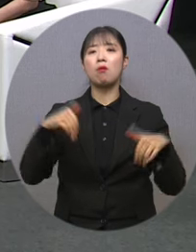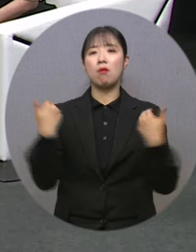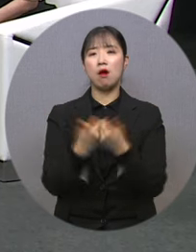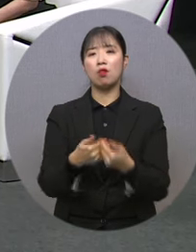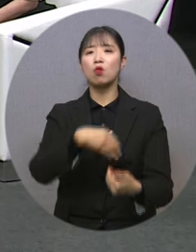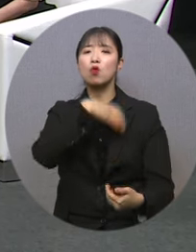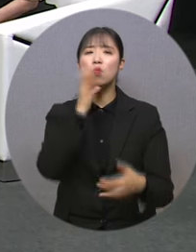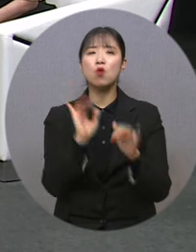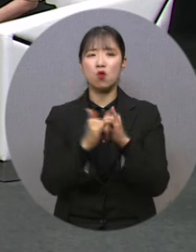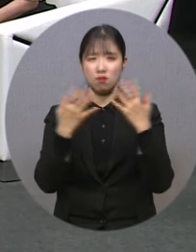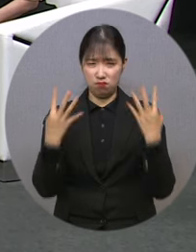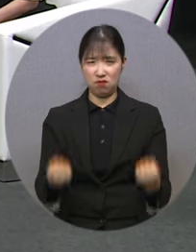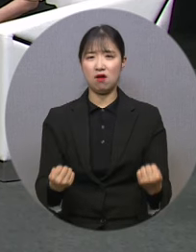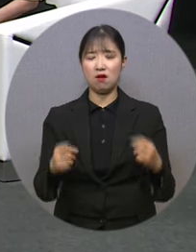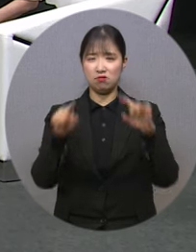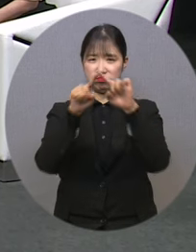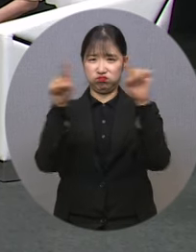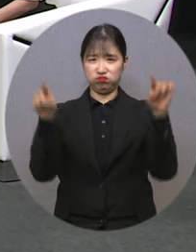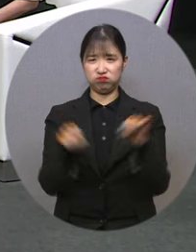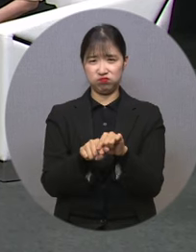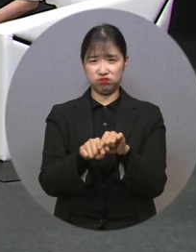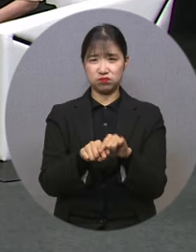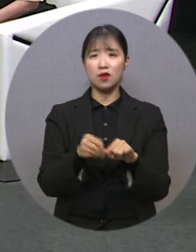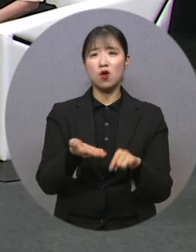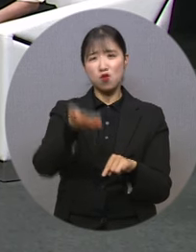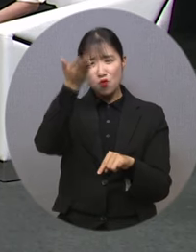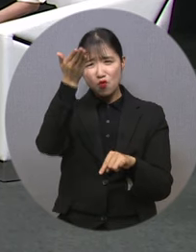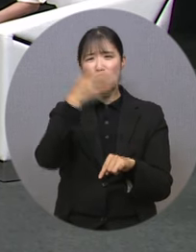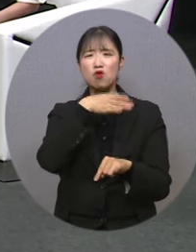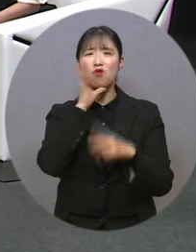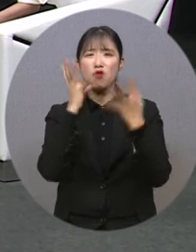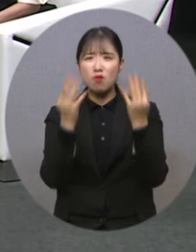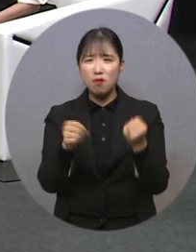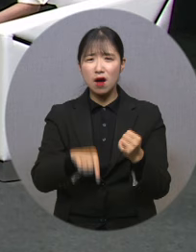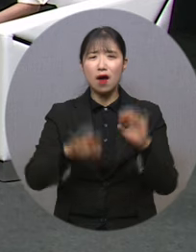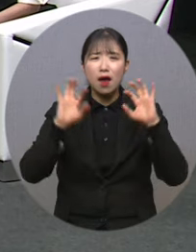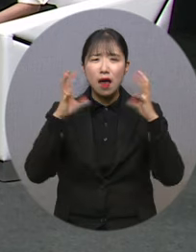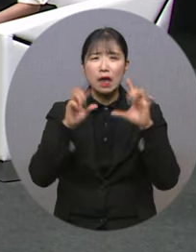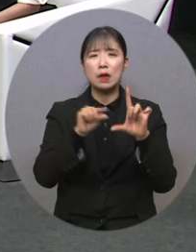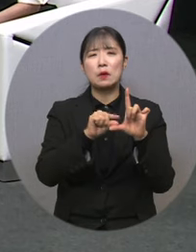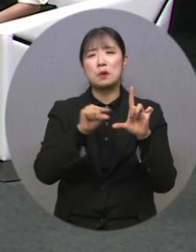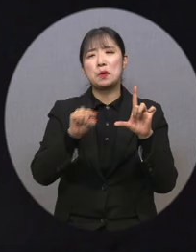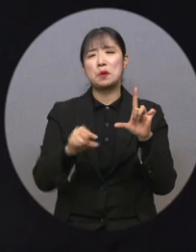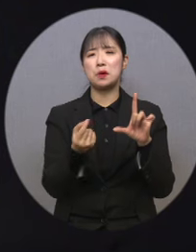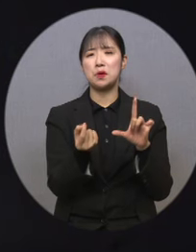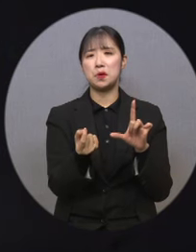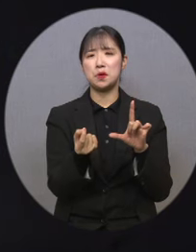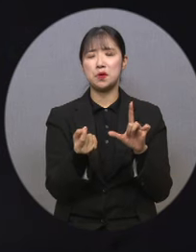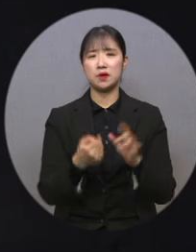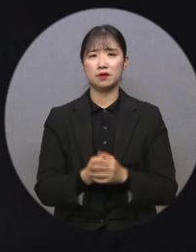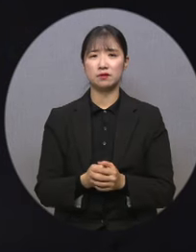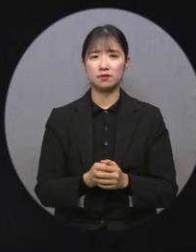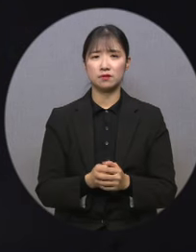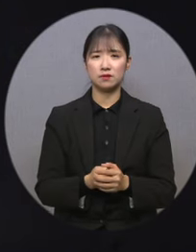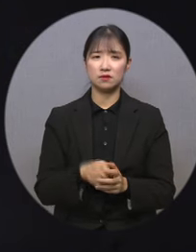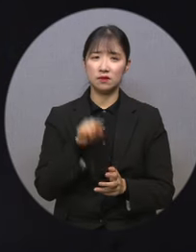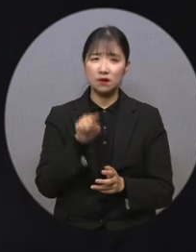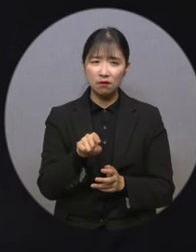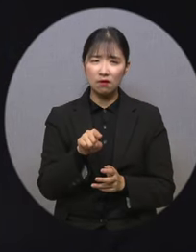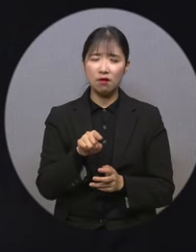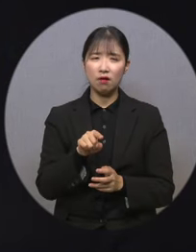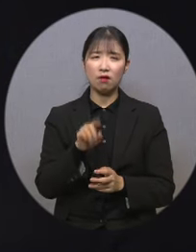돼가지고 역삼각형으로 위에 노인이 제일 많고 어린애는 요만치 있어요. 이게 점점